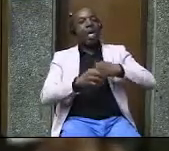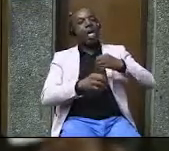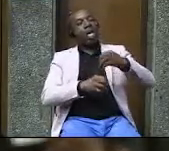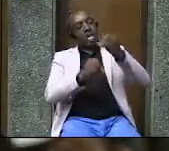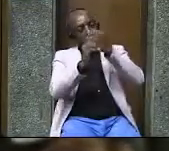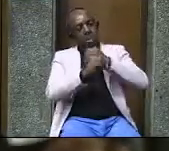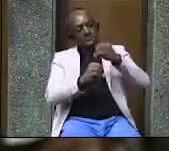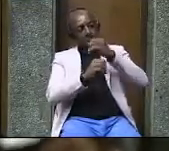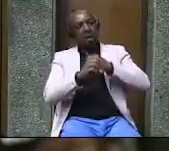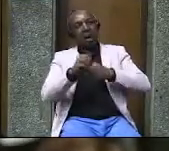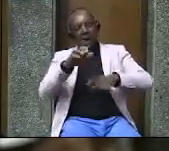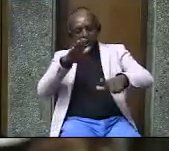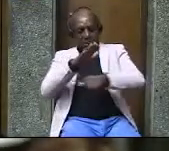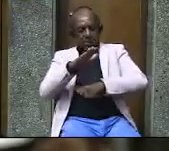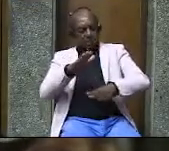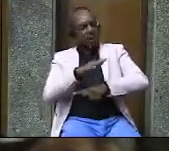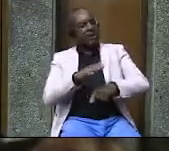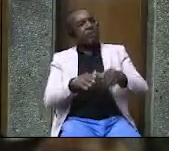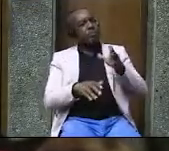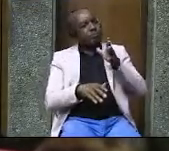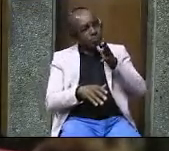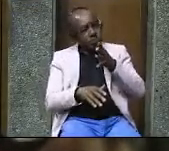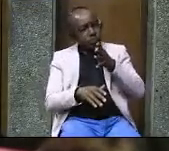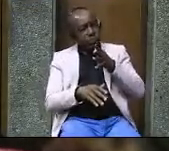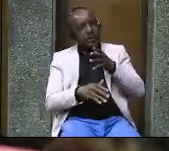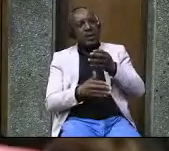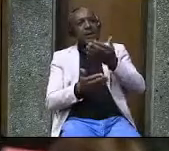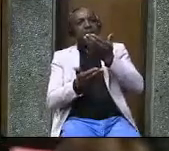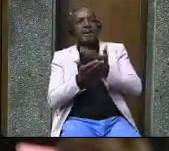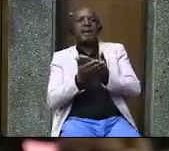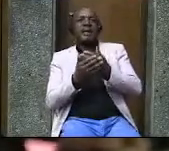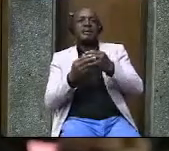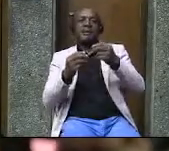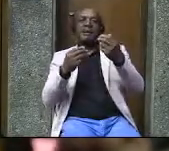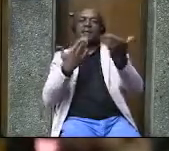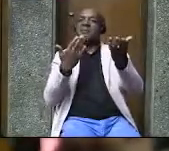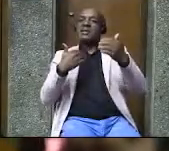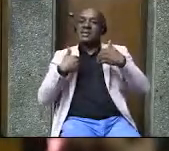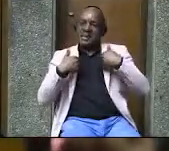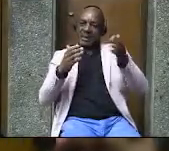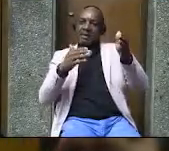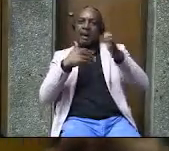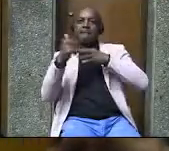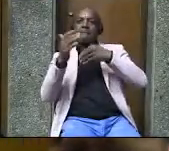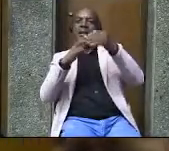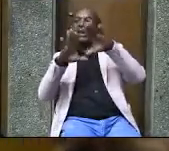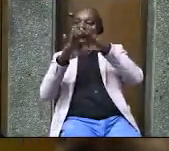ukuthi ingakwenziwa ama-factory ngenziwa ukwenza ilento umsebenzi